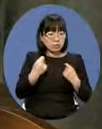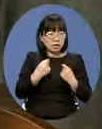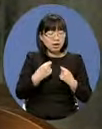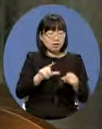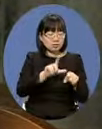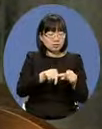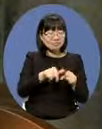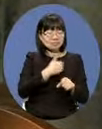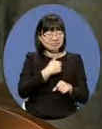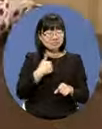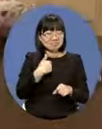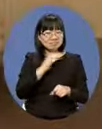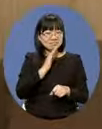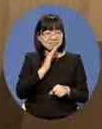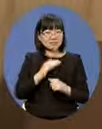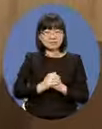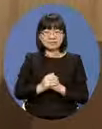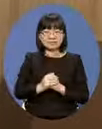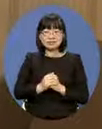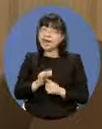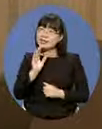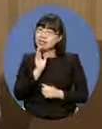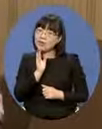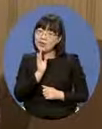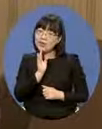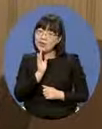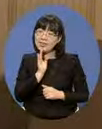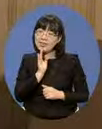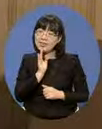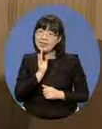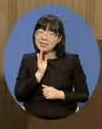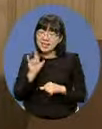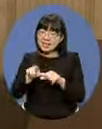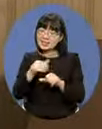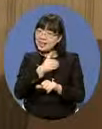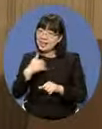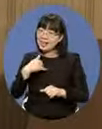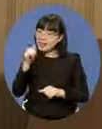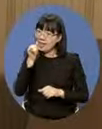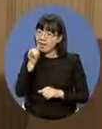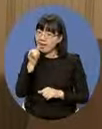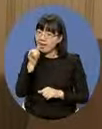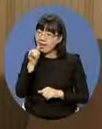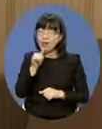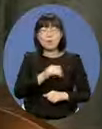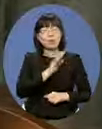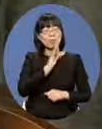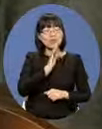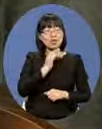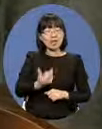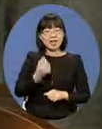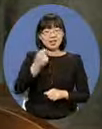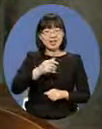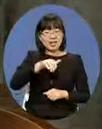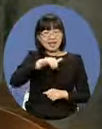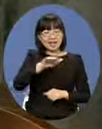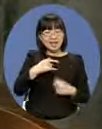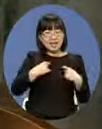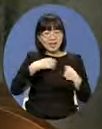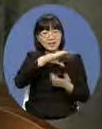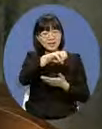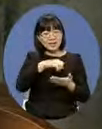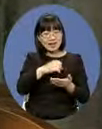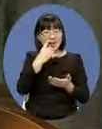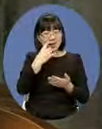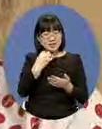아직 시간 좀 있으니까. 정말? 아직 시간 있어? 그렇다니까. 얼른 가서 옷 가지고